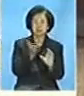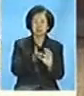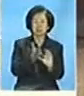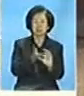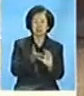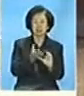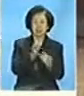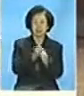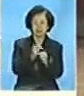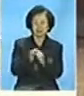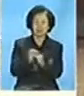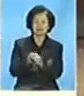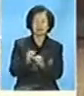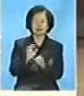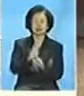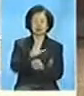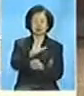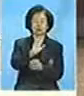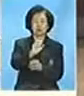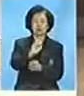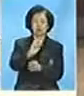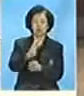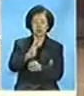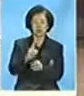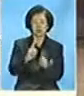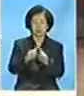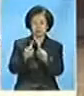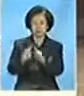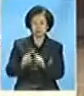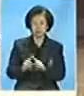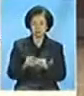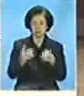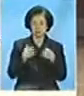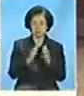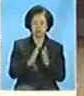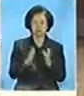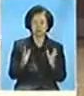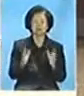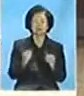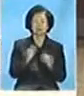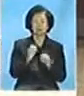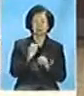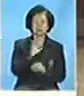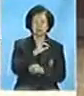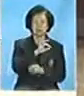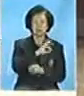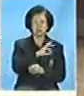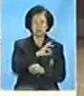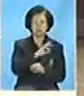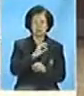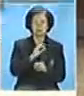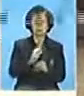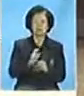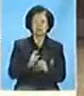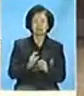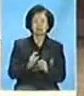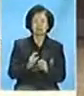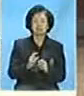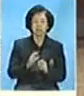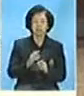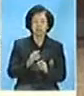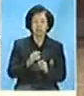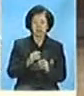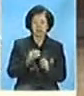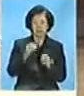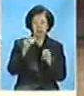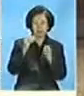เงินวุฒิสภาเหล่านี้เป็นต้นท่านสมาชิกที่เคารพครับจ